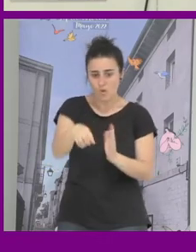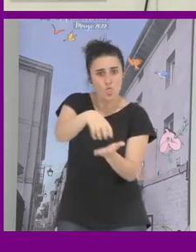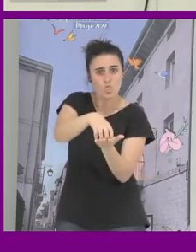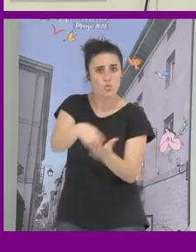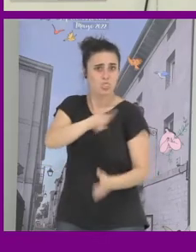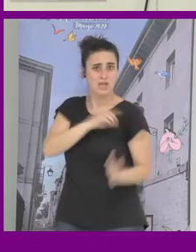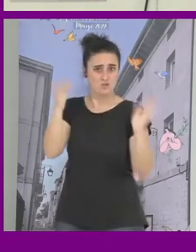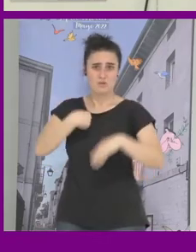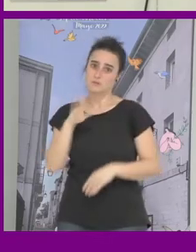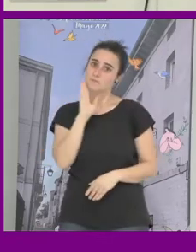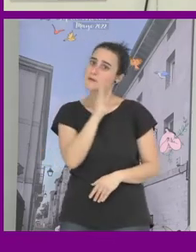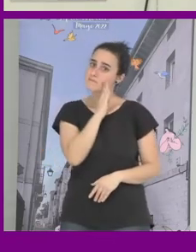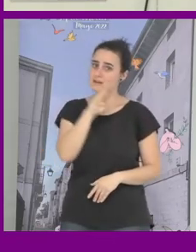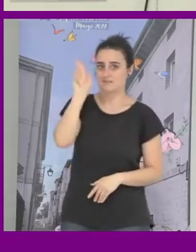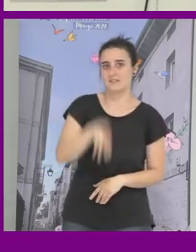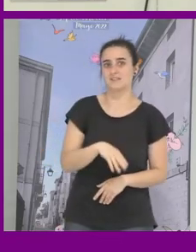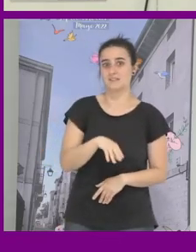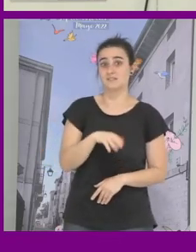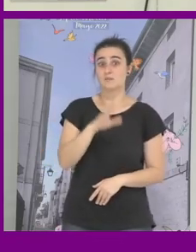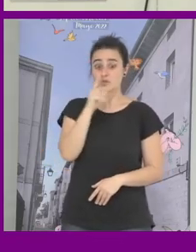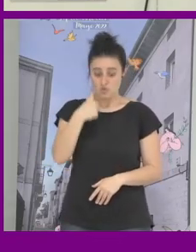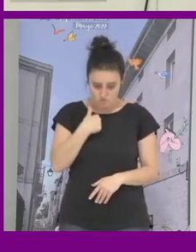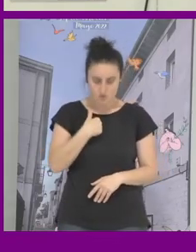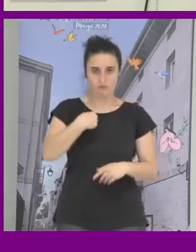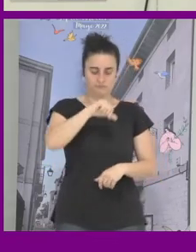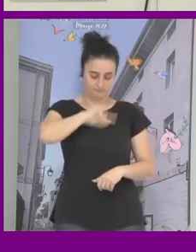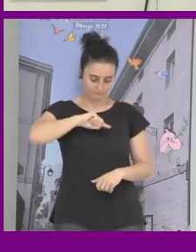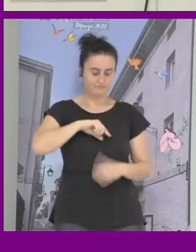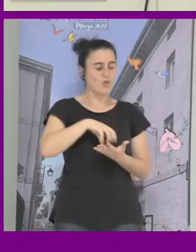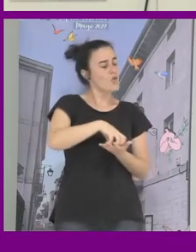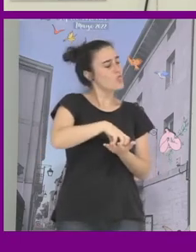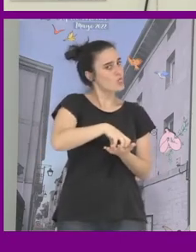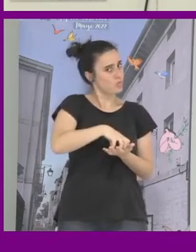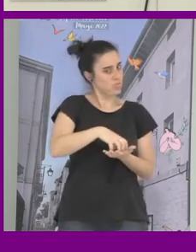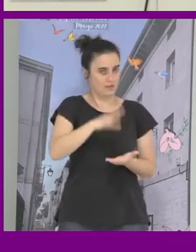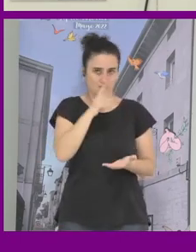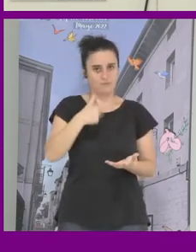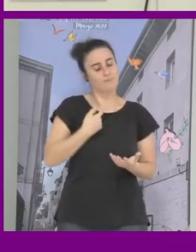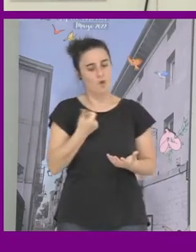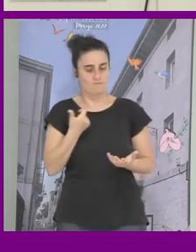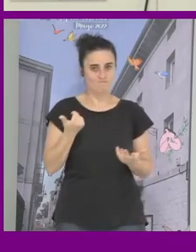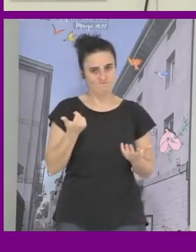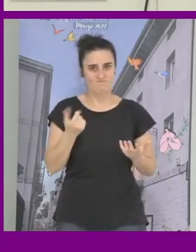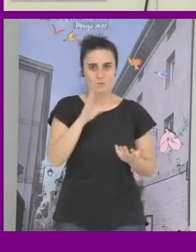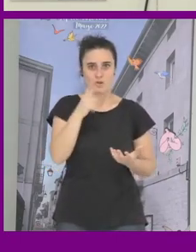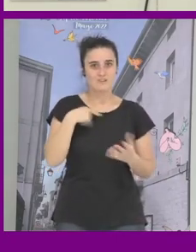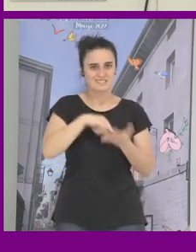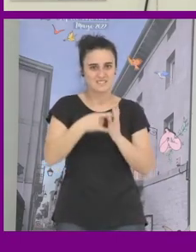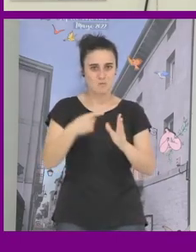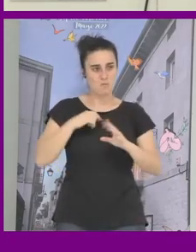ama naizela. Ni naiz hori zalantzan jartzen duena, ergela naizelako eta sistema karrapatuta